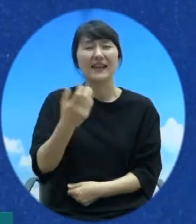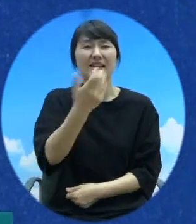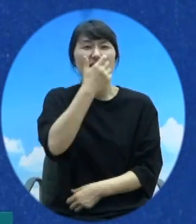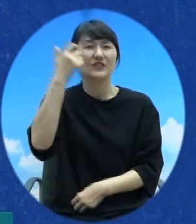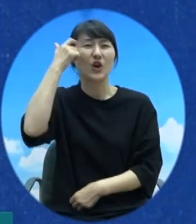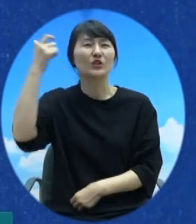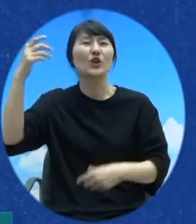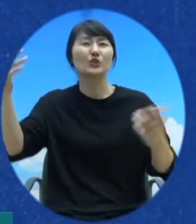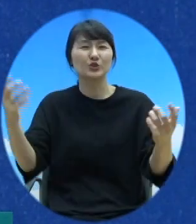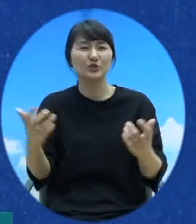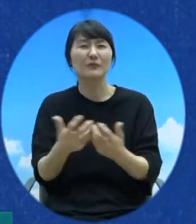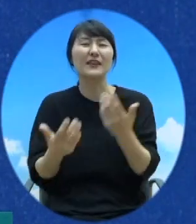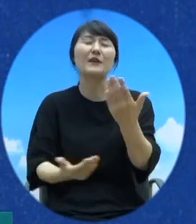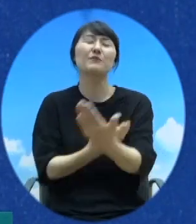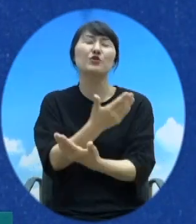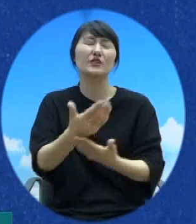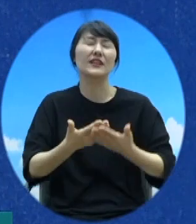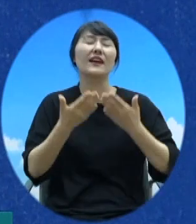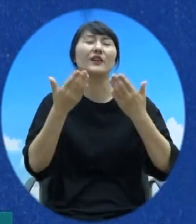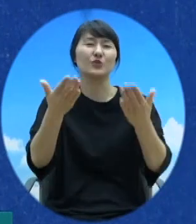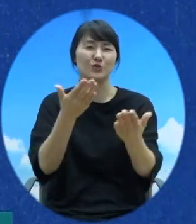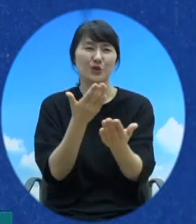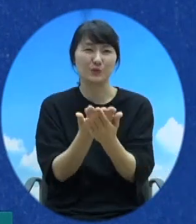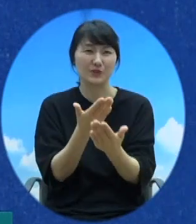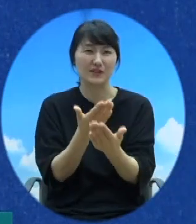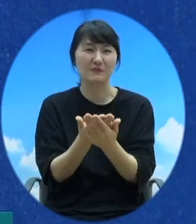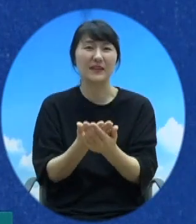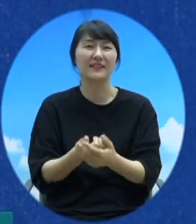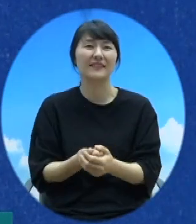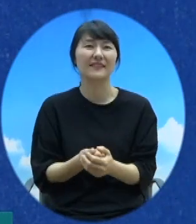성령의 충만함을 누리게 하여 주옵소서.